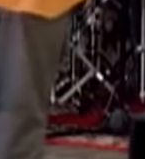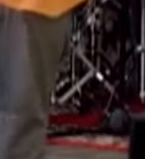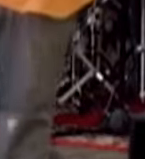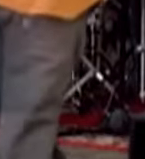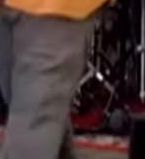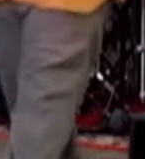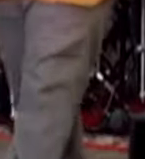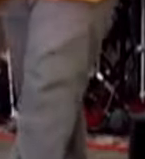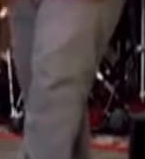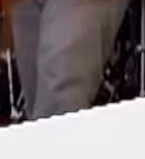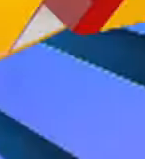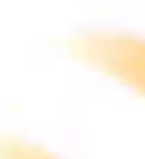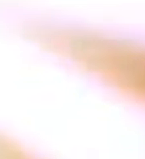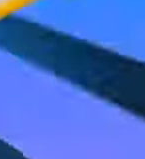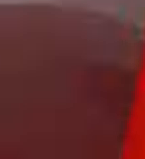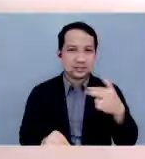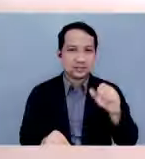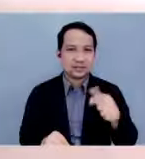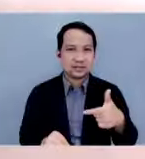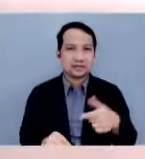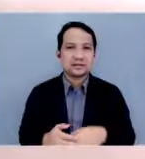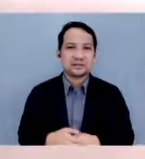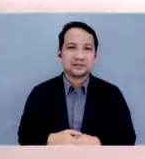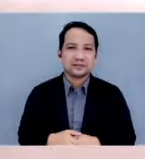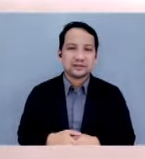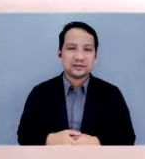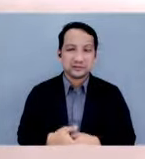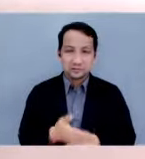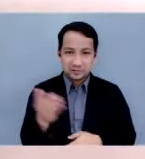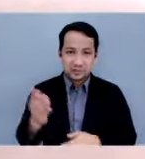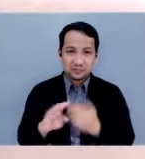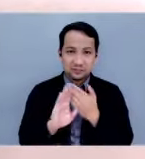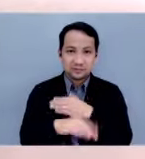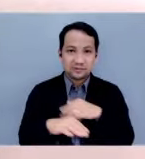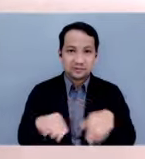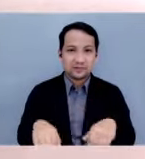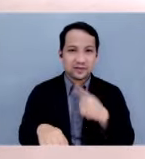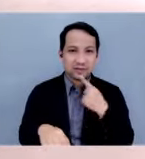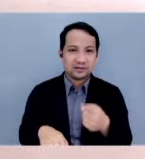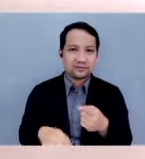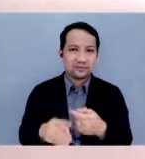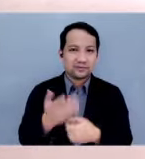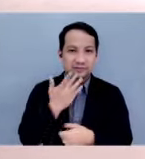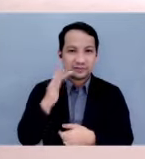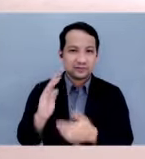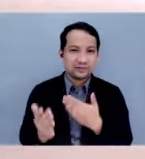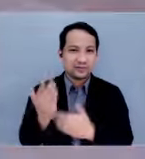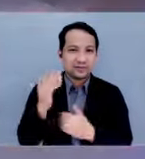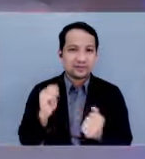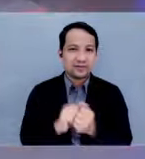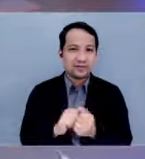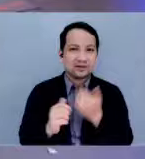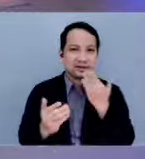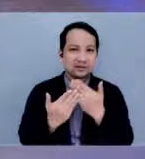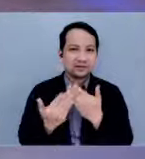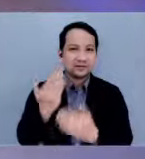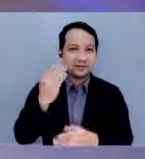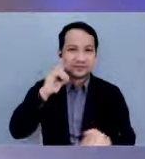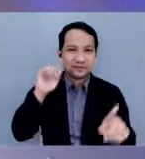Rise High. Kaya huwag po kayong aalis, magbabalik pa ang inyong fave morning kasalo ang